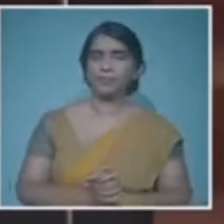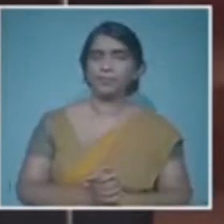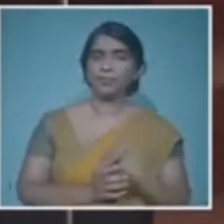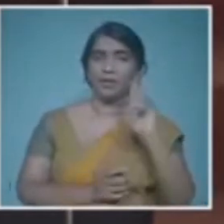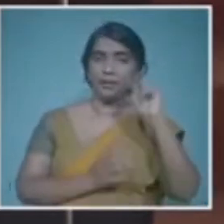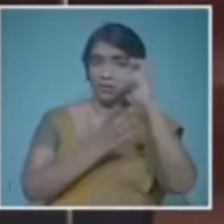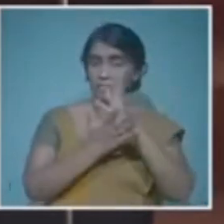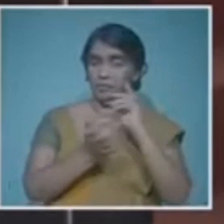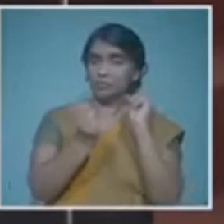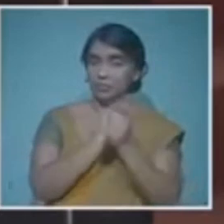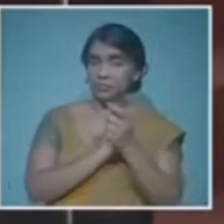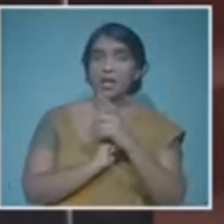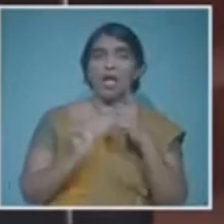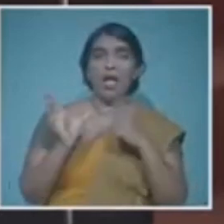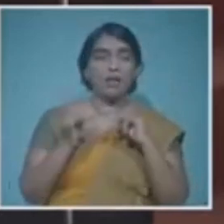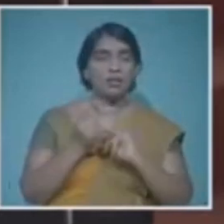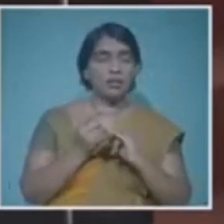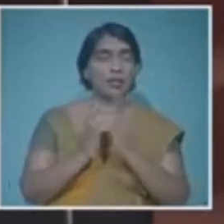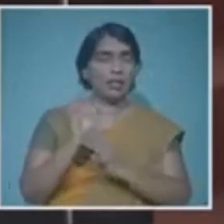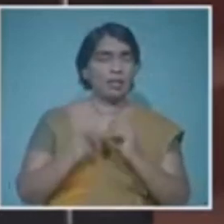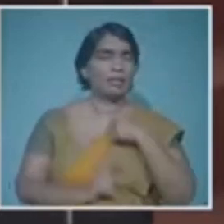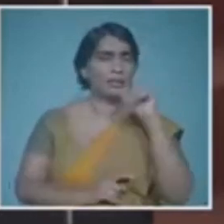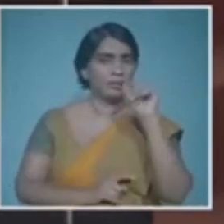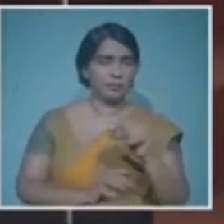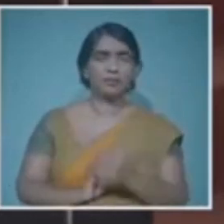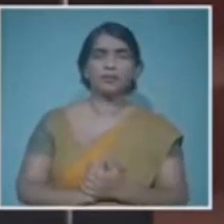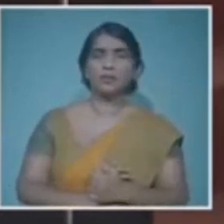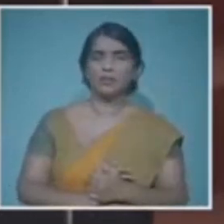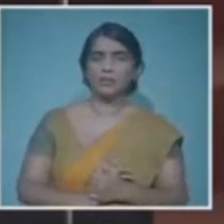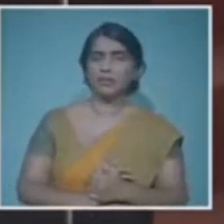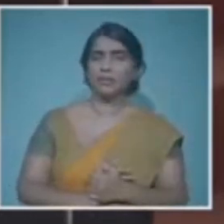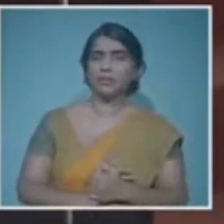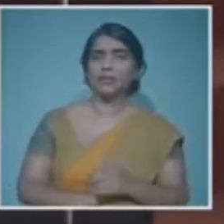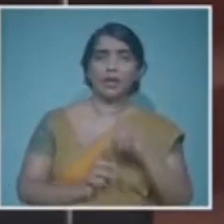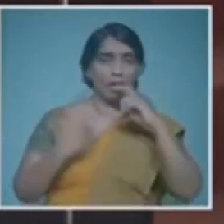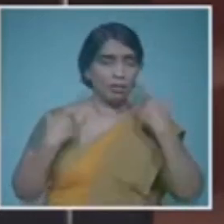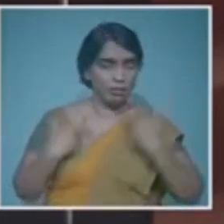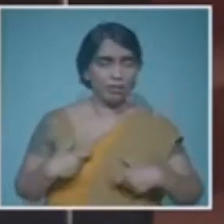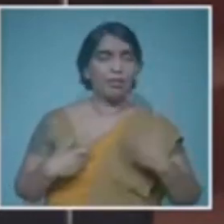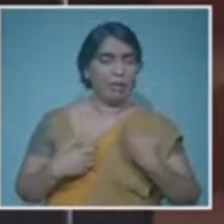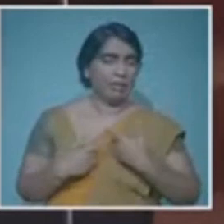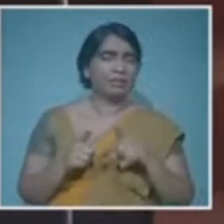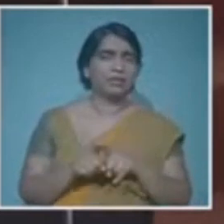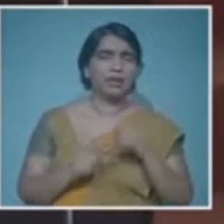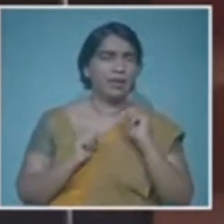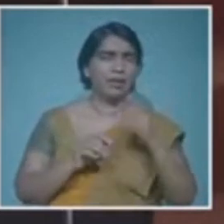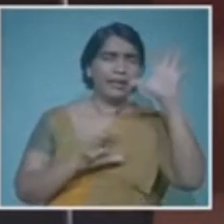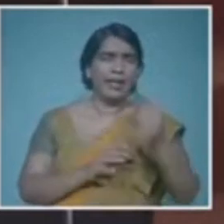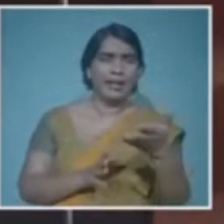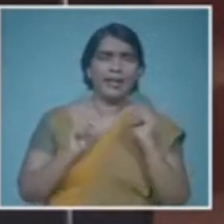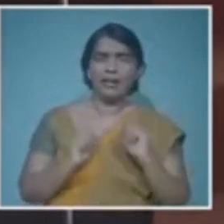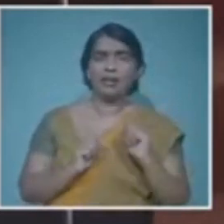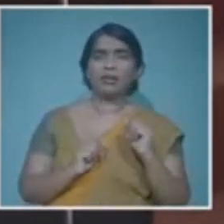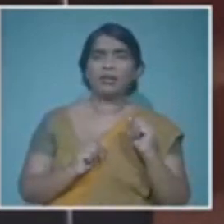වෙනි සංසෝධනයේ ඉදිරිපත් කරනකොට බාලි සම්පතිපත්තුමාට කිව්වා මම කඩදාටි වෙනවා පුතුමා නීතිඥවරයෙක් හැටියට මේ ඇයි මේක ගේන්නේ කියලා.